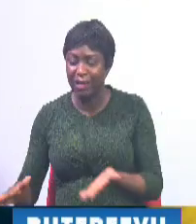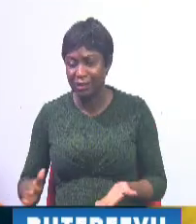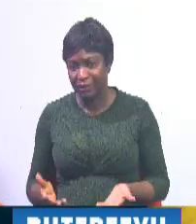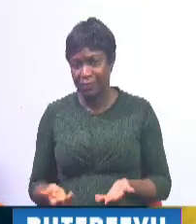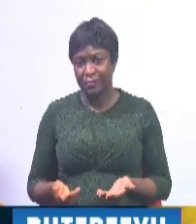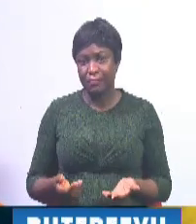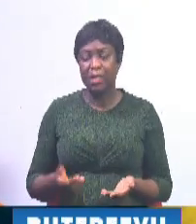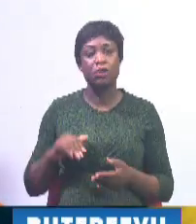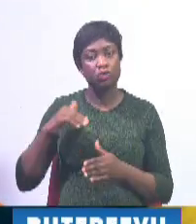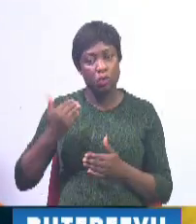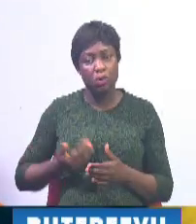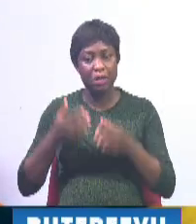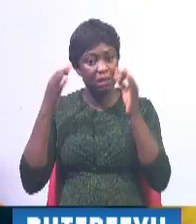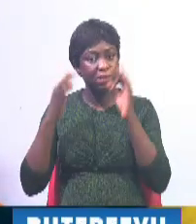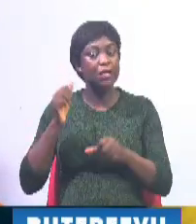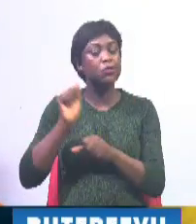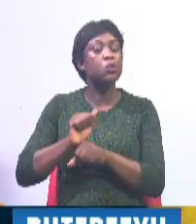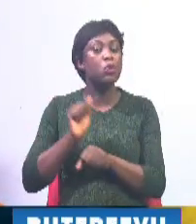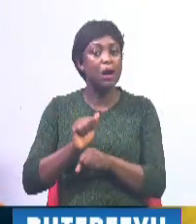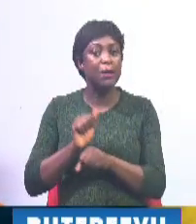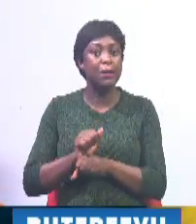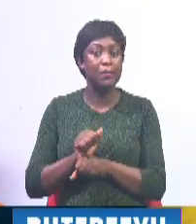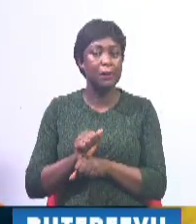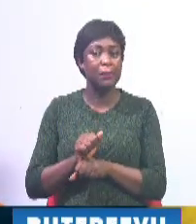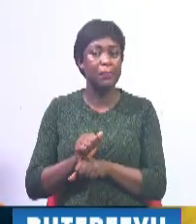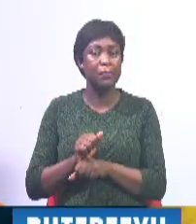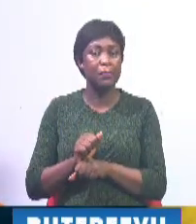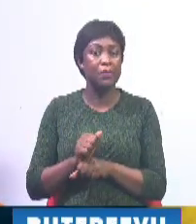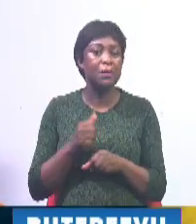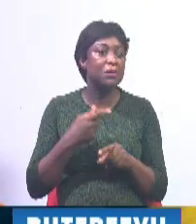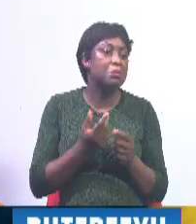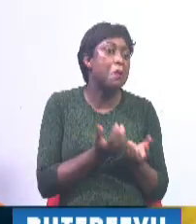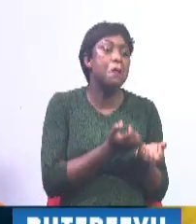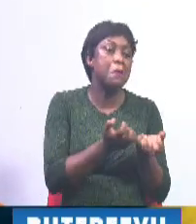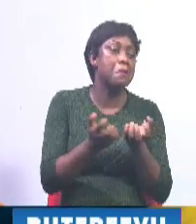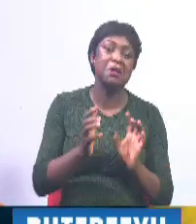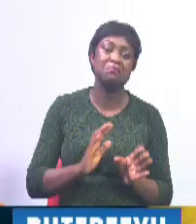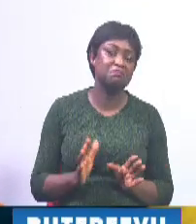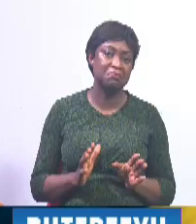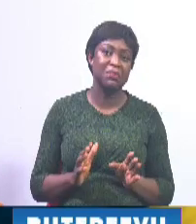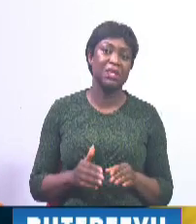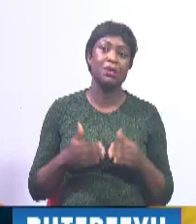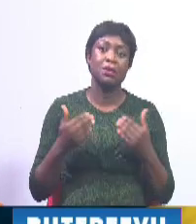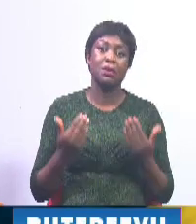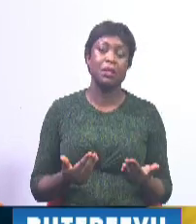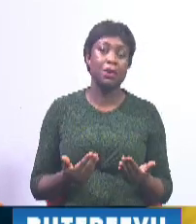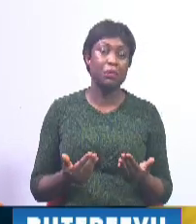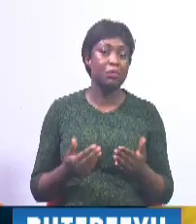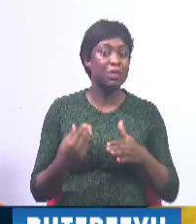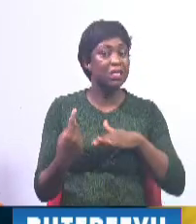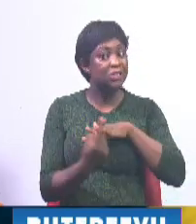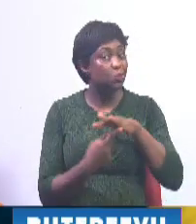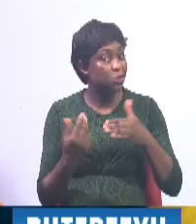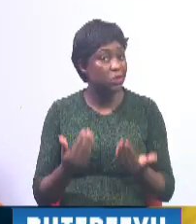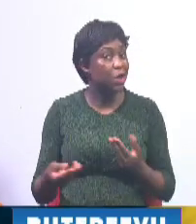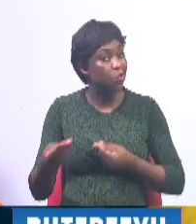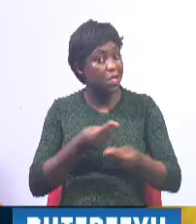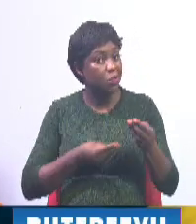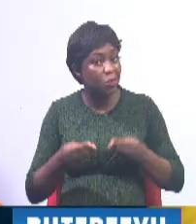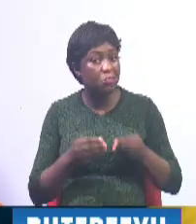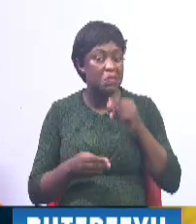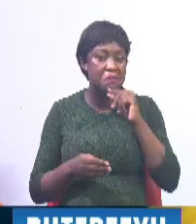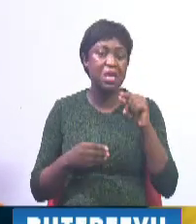okusinga okubeera nga basabiriza kubanga baami ekyamazima kusinzira ensi nga bwetutwala temukyasobola kukola mweka okuyimirizaawo